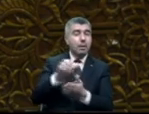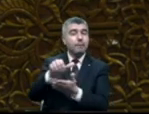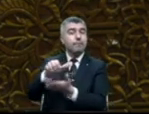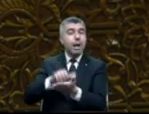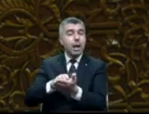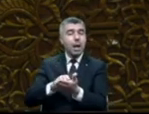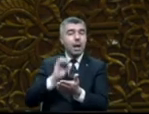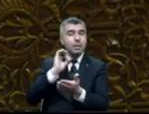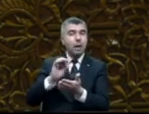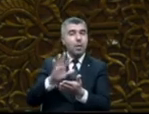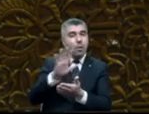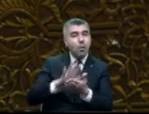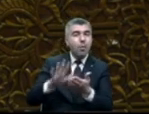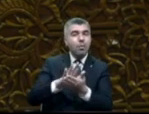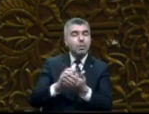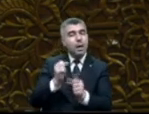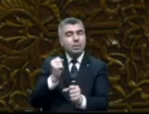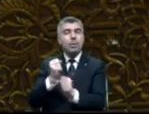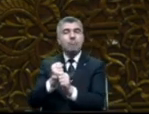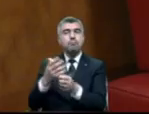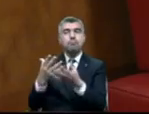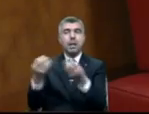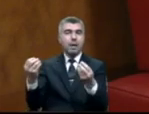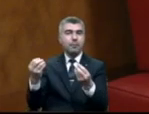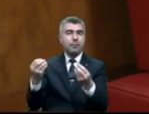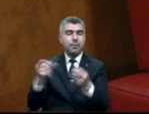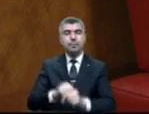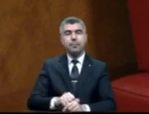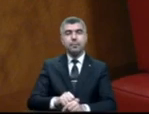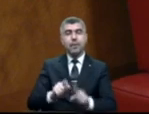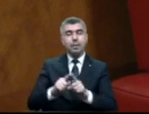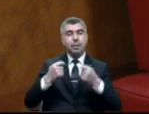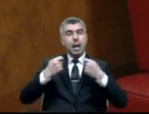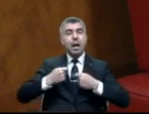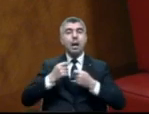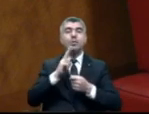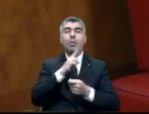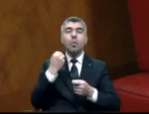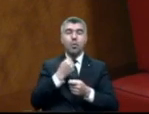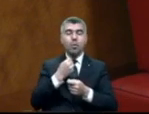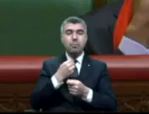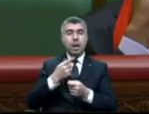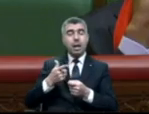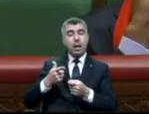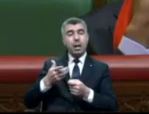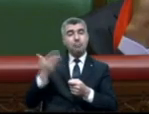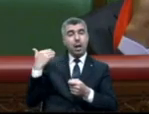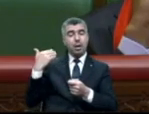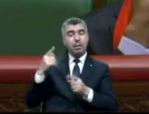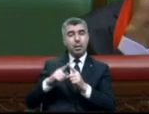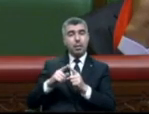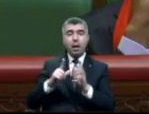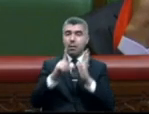الوطنية وهي التي تمتص الكثير من اليد العاملة. سيد الوزير، وكما جاء في كلمة سيد رئيس الحكومة بالأمس بأن الحق في الماء أصبح